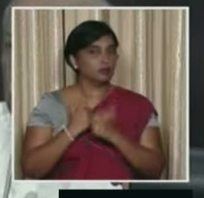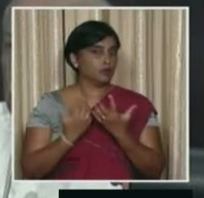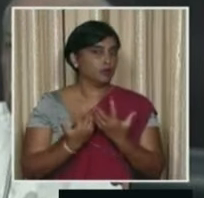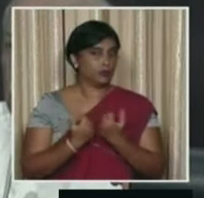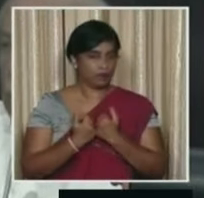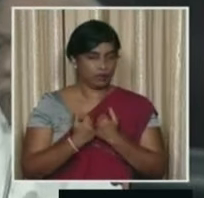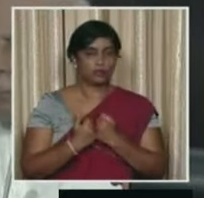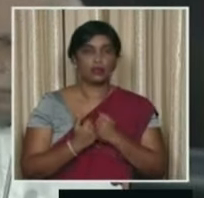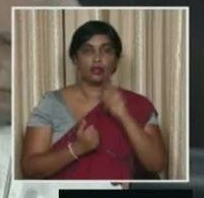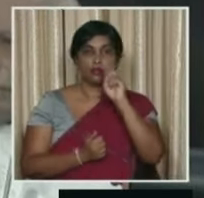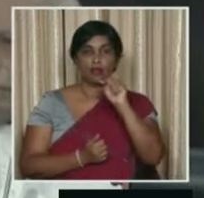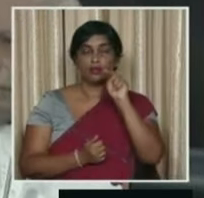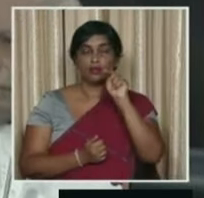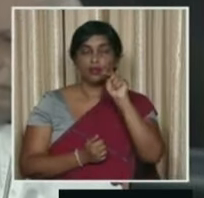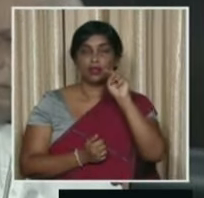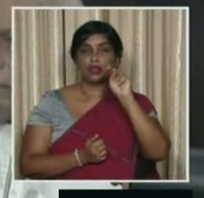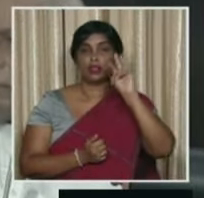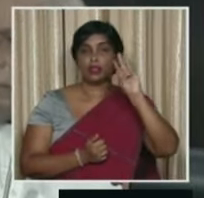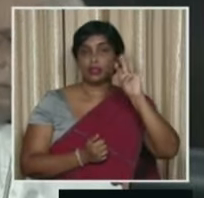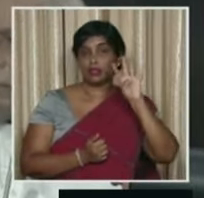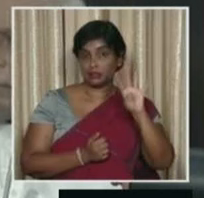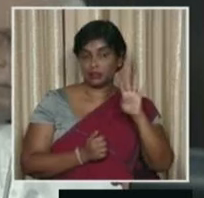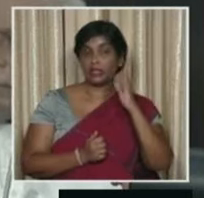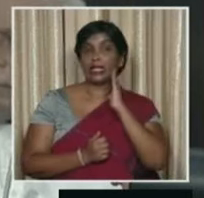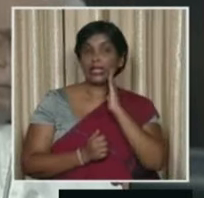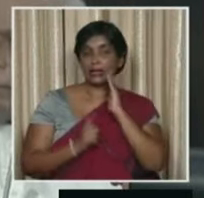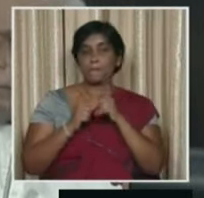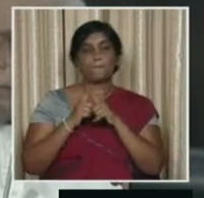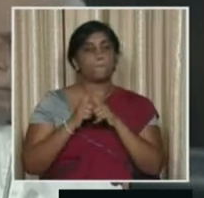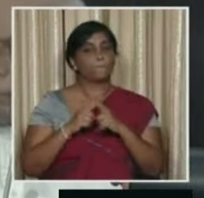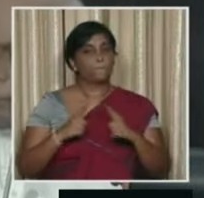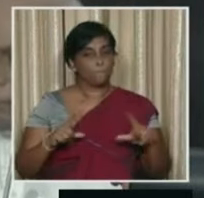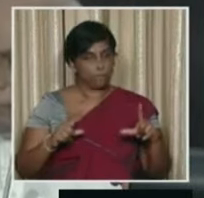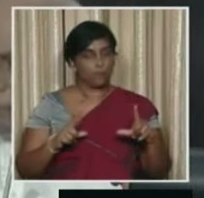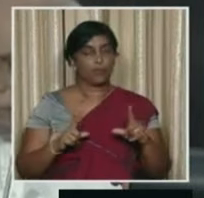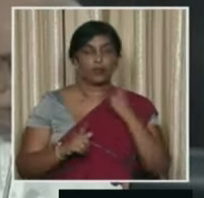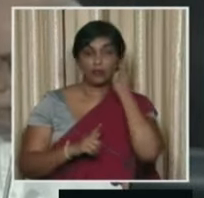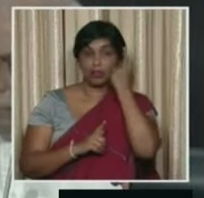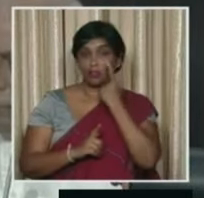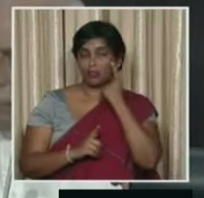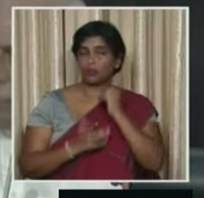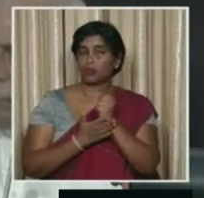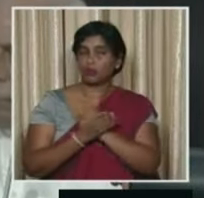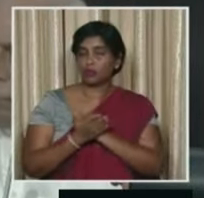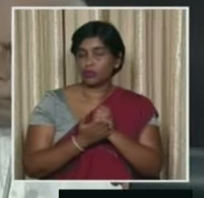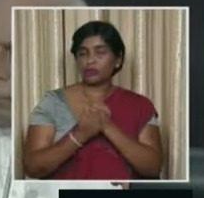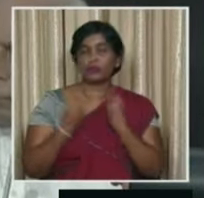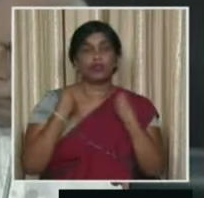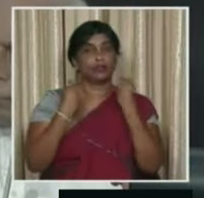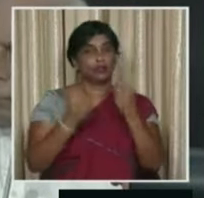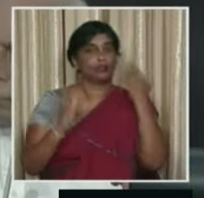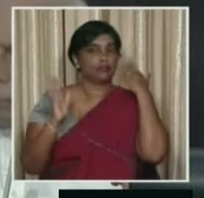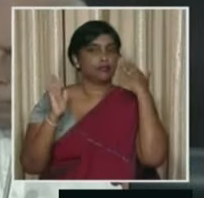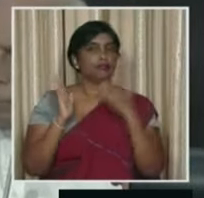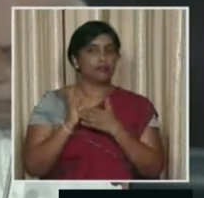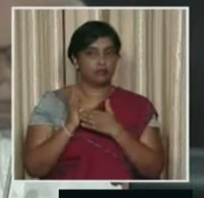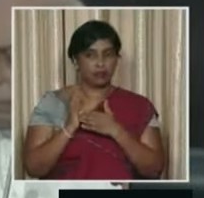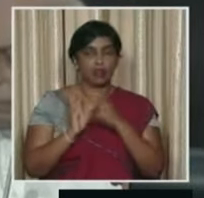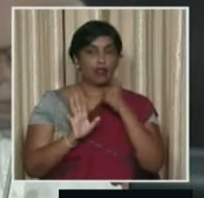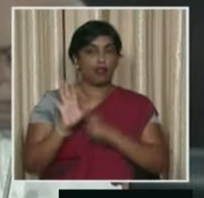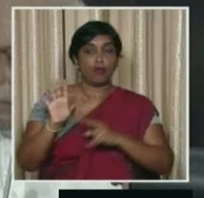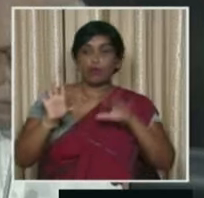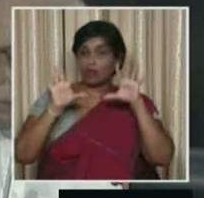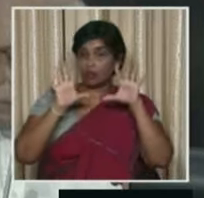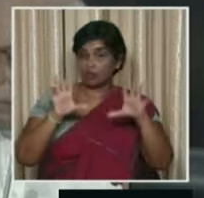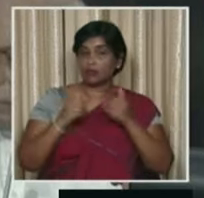අවශ්‍යයි. 2034 වෙනිට ඉංග්‍රීසි භාෂා සාක්ෂරතාවය සෑමට ලබා දීම මේ අරමුණයි. දස වසරක්